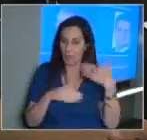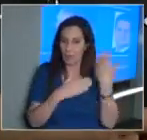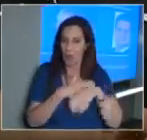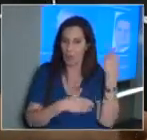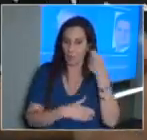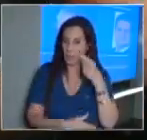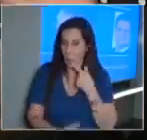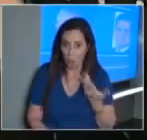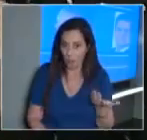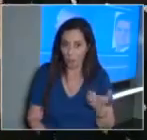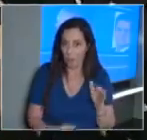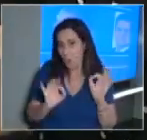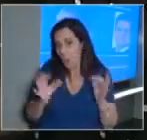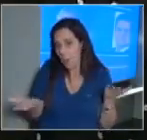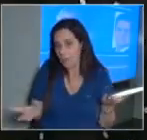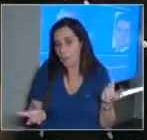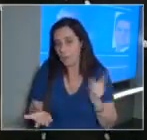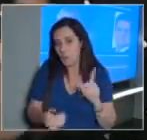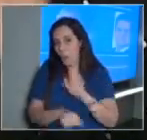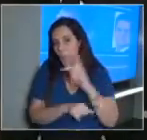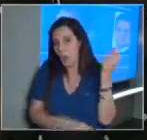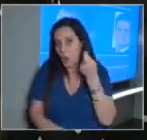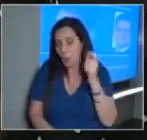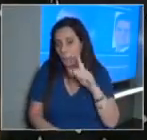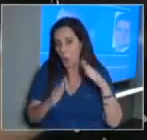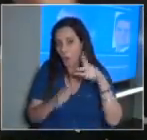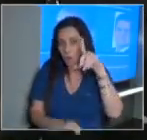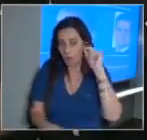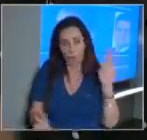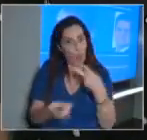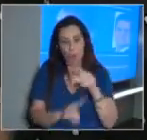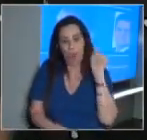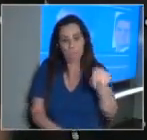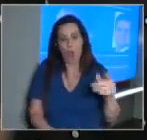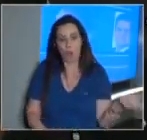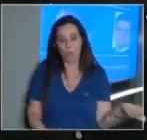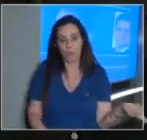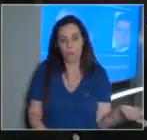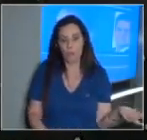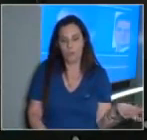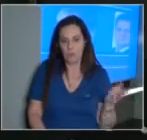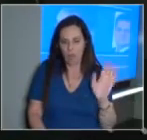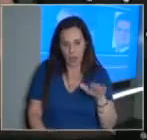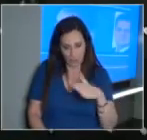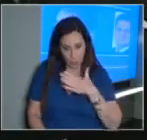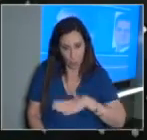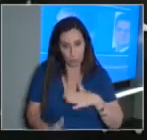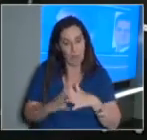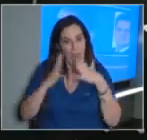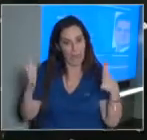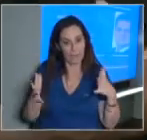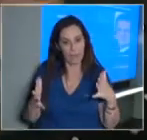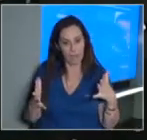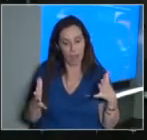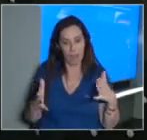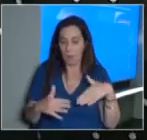יציאת שבת, זה אומר שבעצם מי ששומר שבת ולא גר בתל אביב, לא היה מוזמן להגיע. בהמשך אתם מתכוונים להרחיב את הדבר